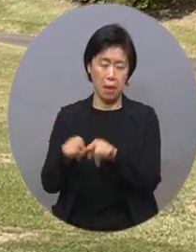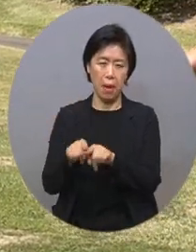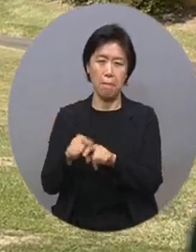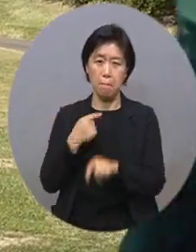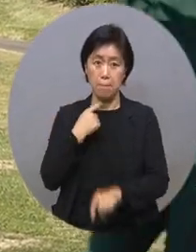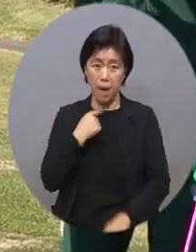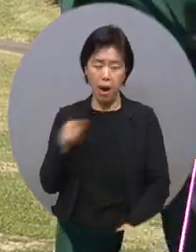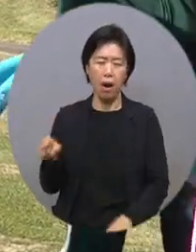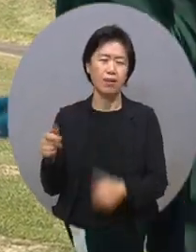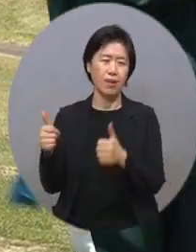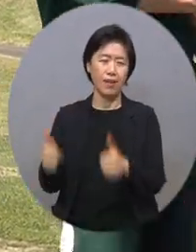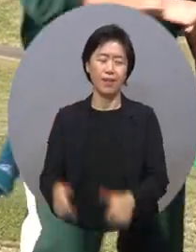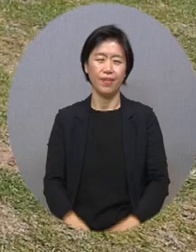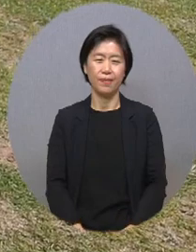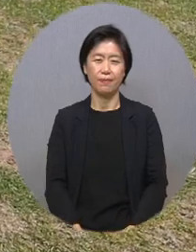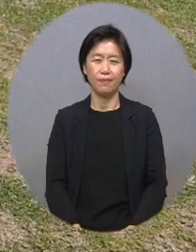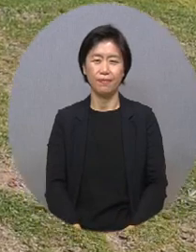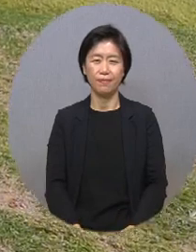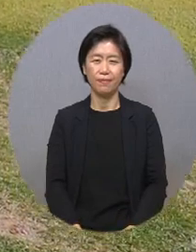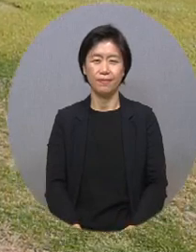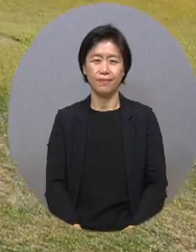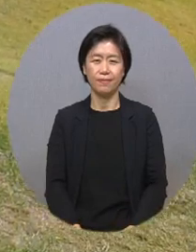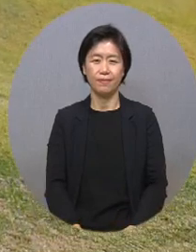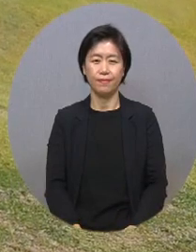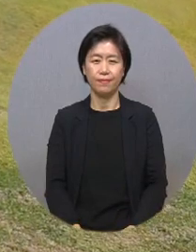예. 슝.